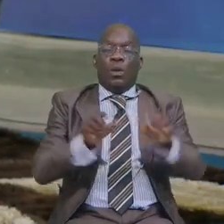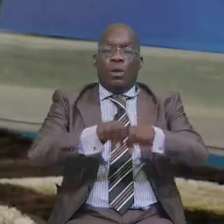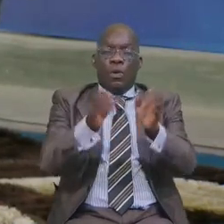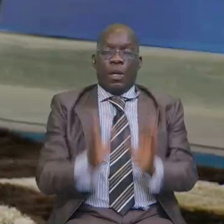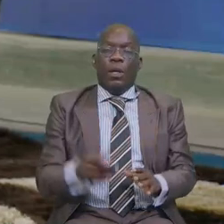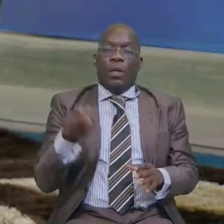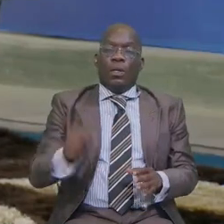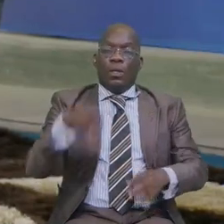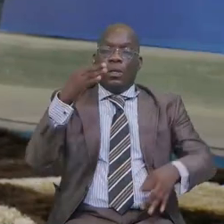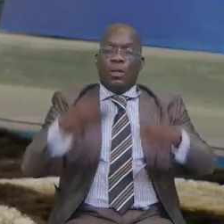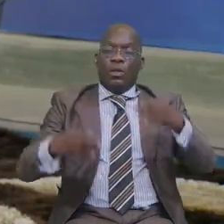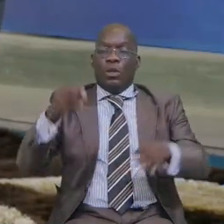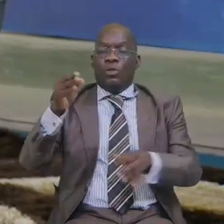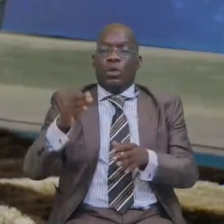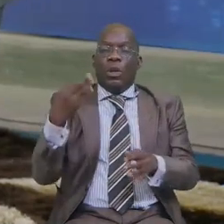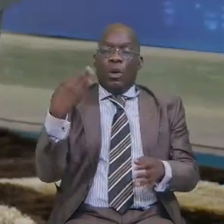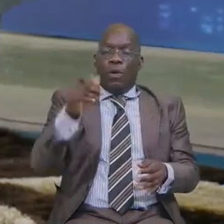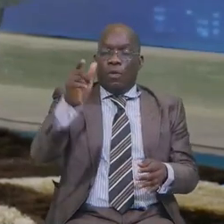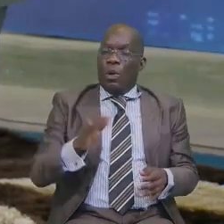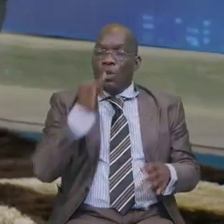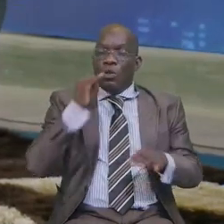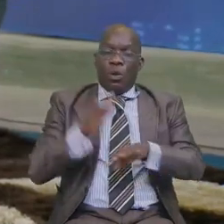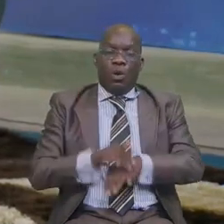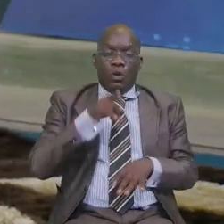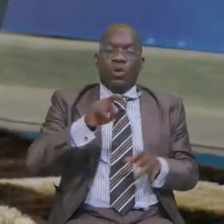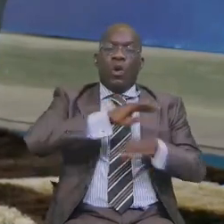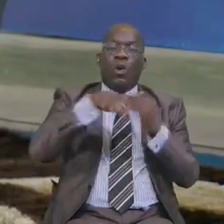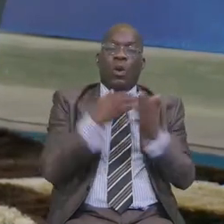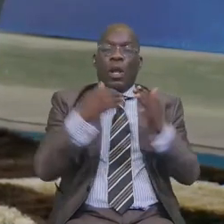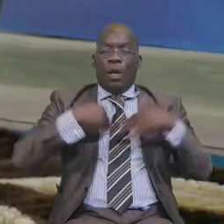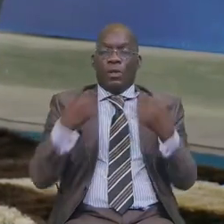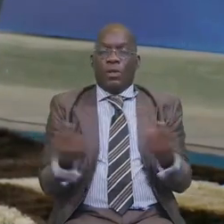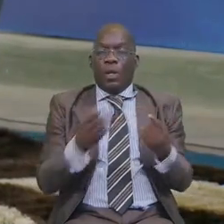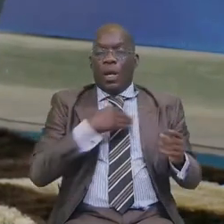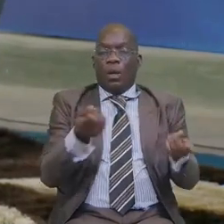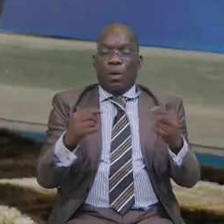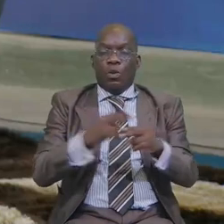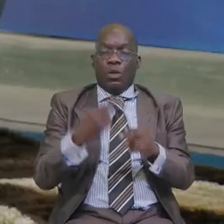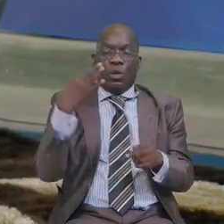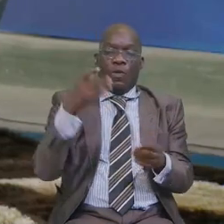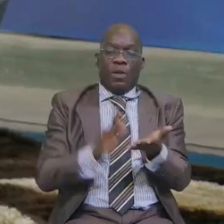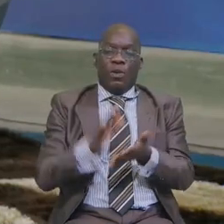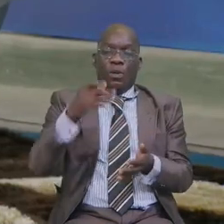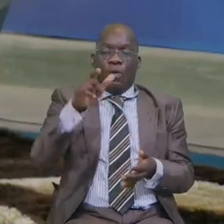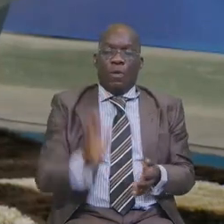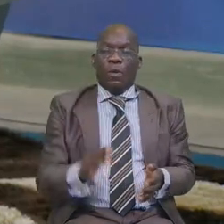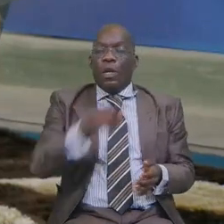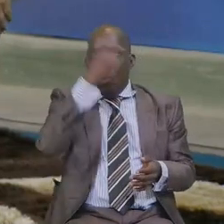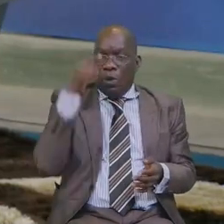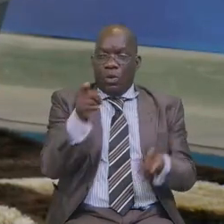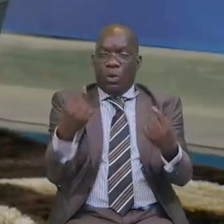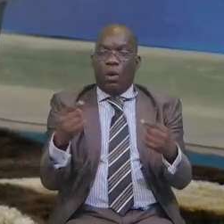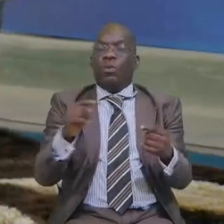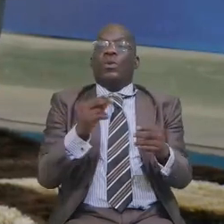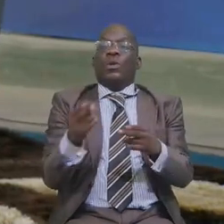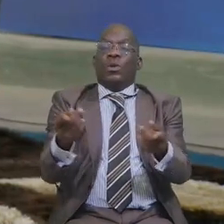Dieu, le jugement de Dieu est sur vous. Tous sont péchés et sont privés de la gloire de Dieu. Parce que vous êtes privés de la